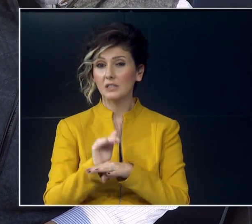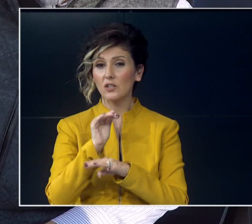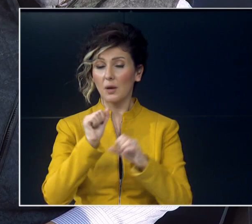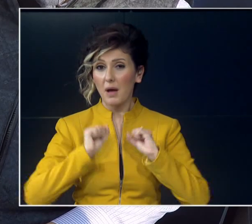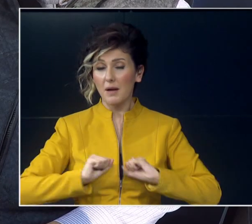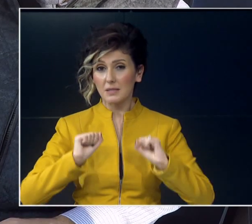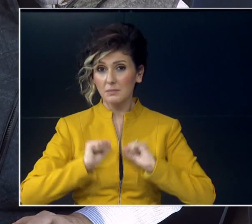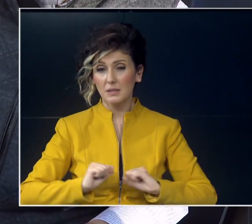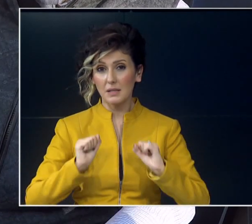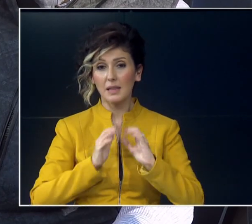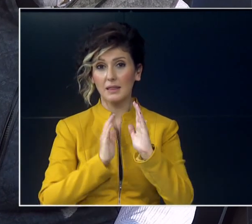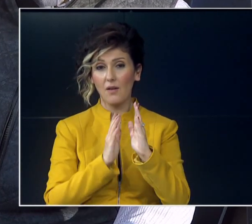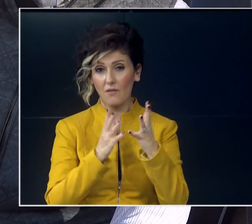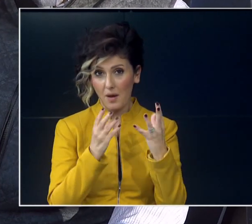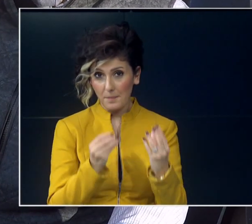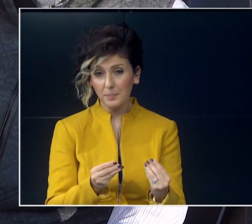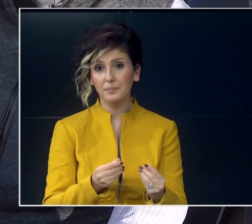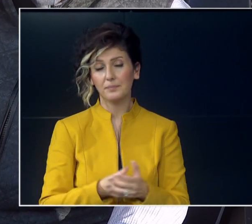azmini devam ettirme